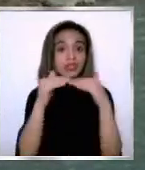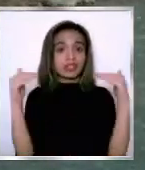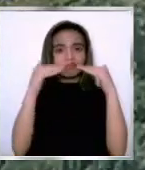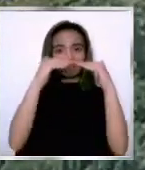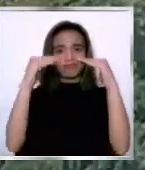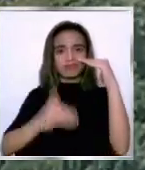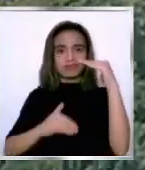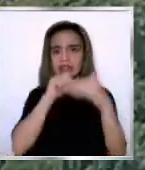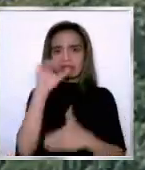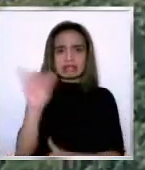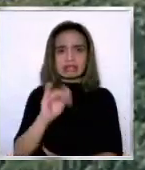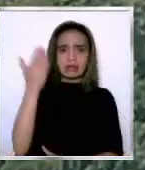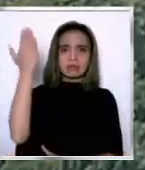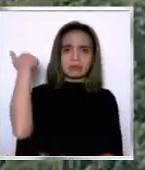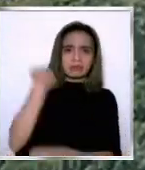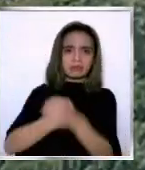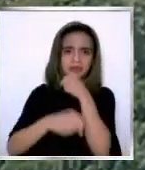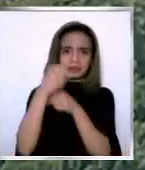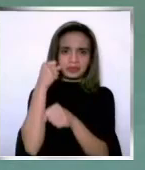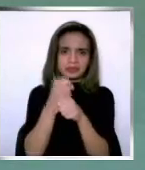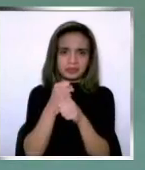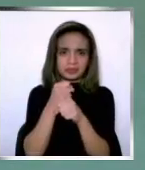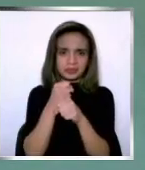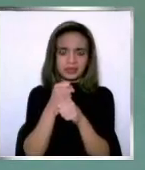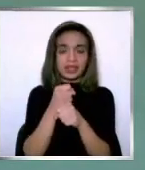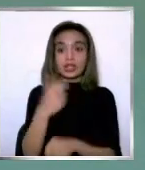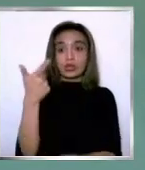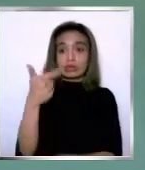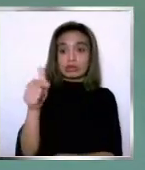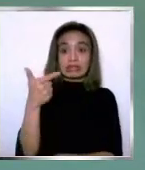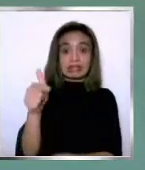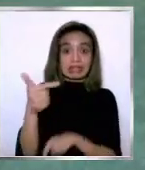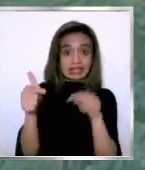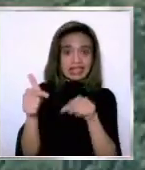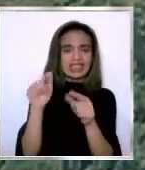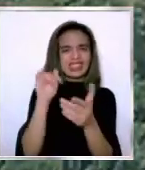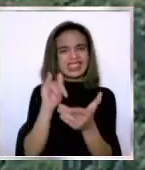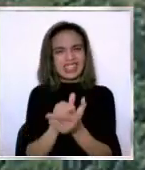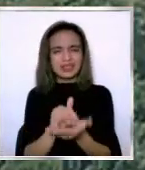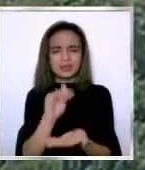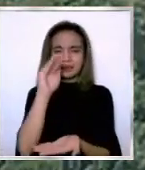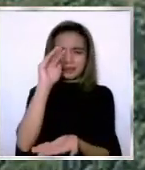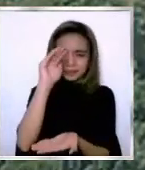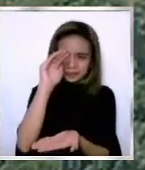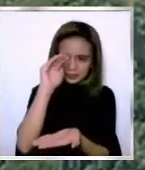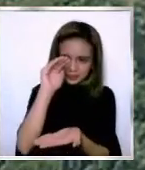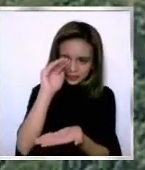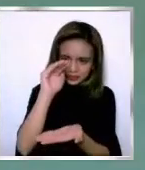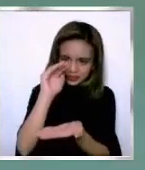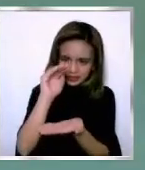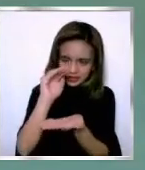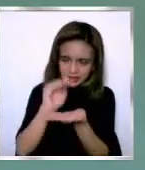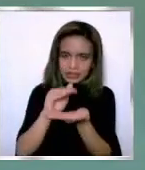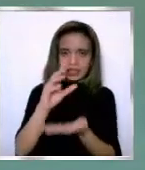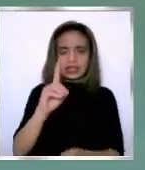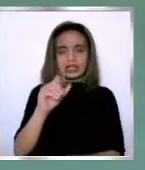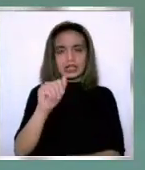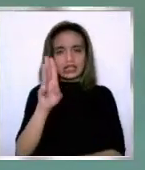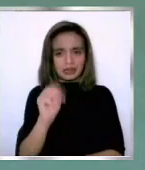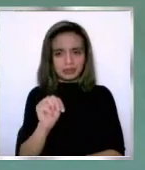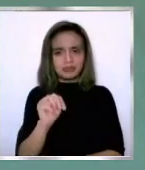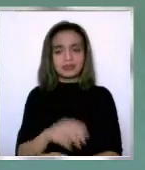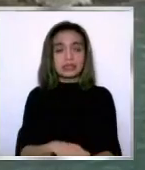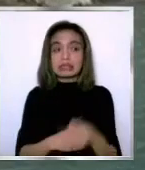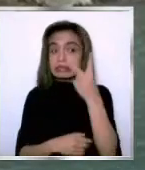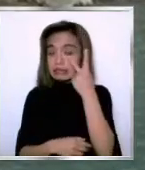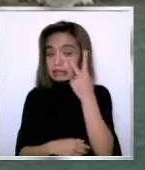nakaraang taon na 2020, yung kulay green. Yan yung unti-unting bumababang level ng tubig sa Angat Dam. At yan ay titingnan natin kung maapektuhan